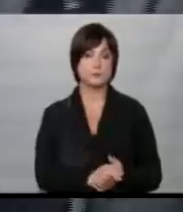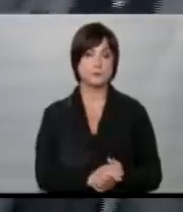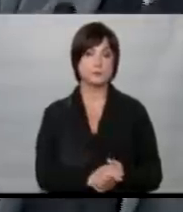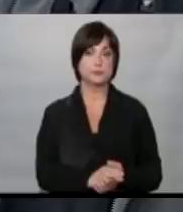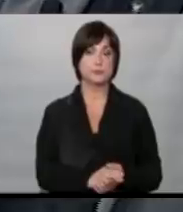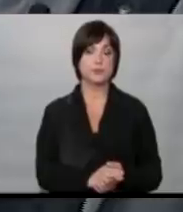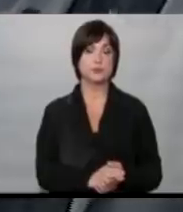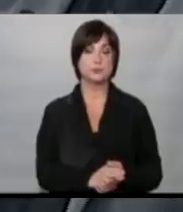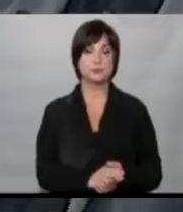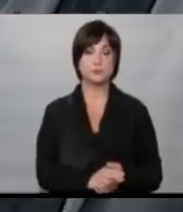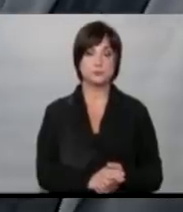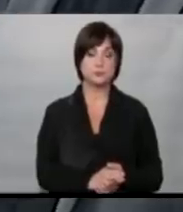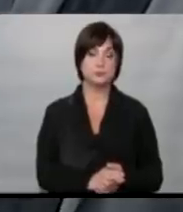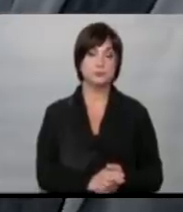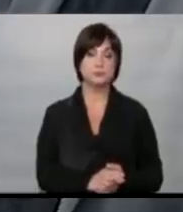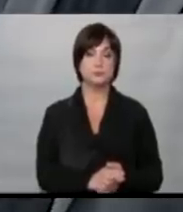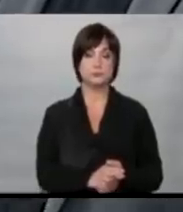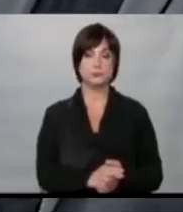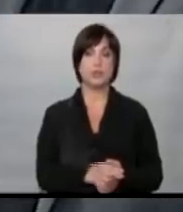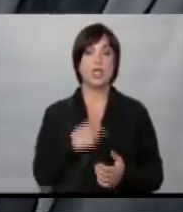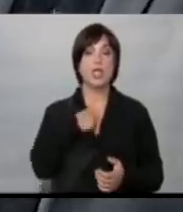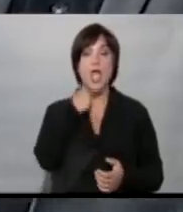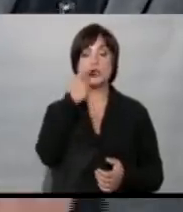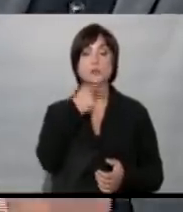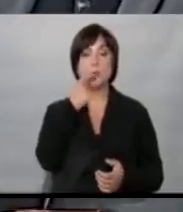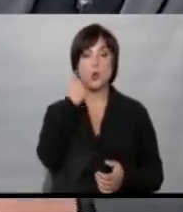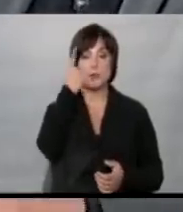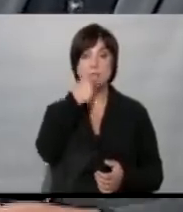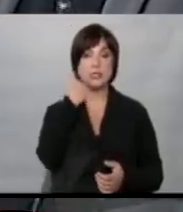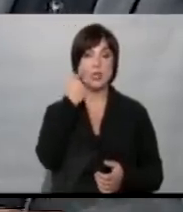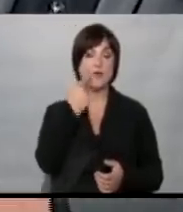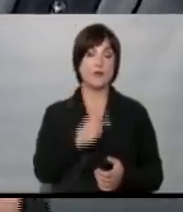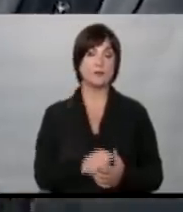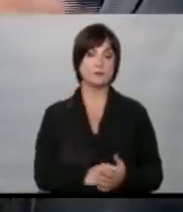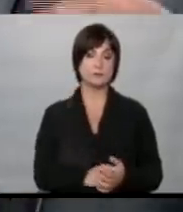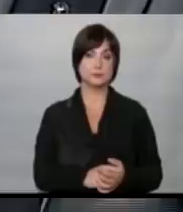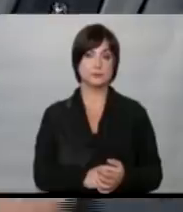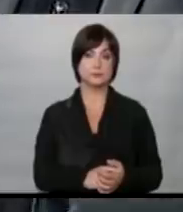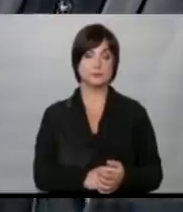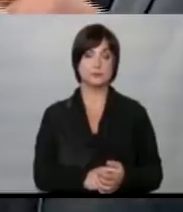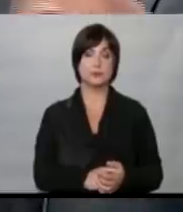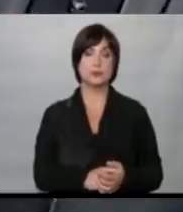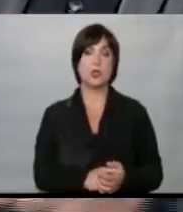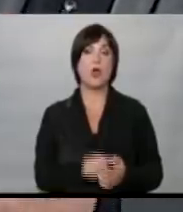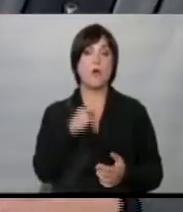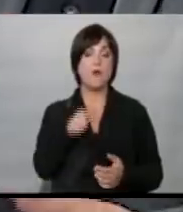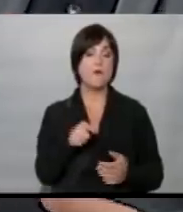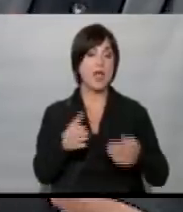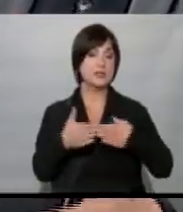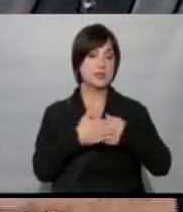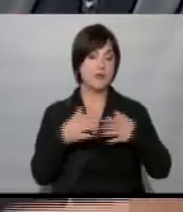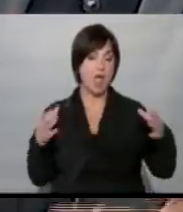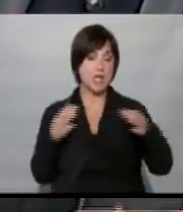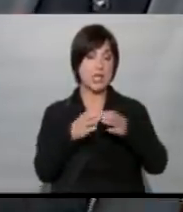ниједен документ, бидејќи е гарантирано право со Светската овде, конвенција за граѓански права. Во ова затворено